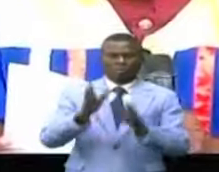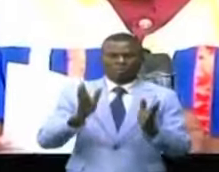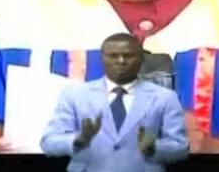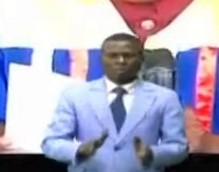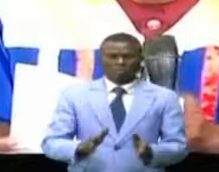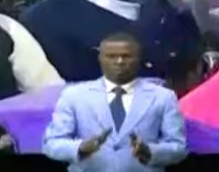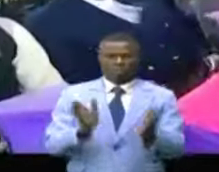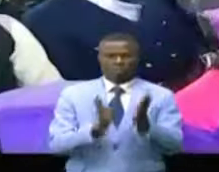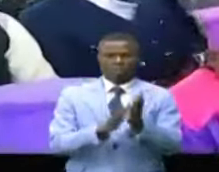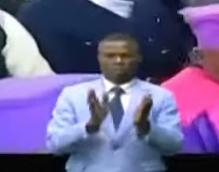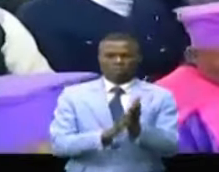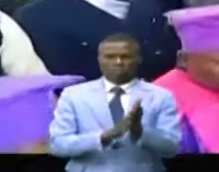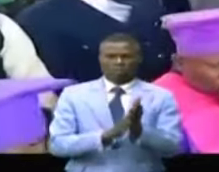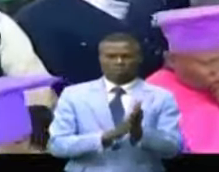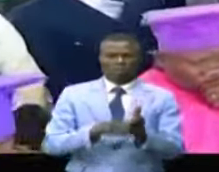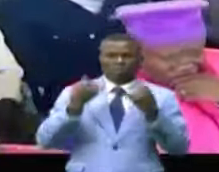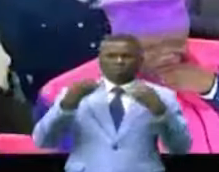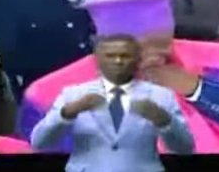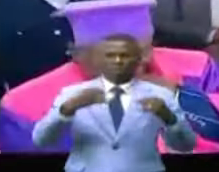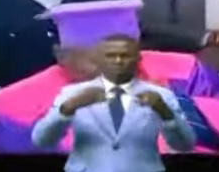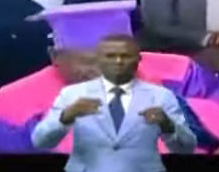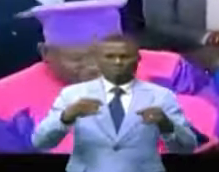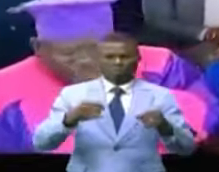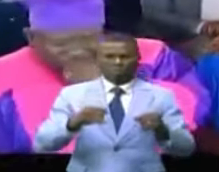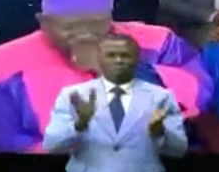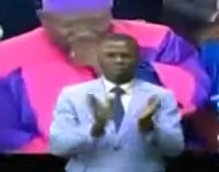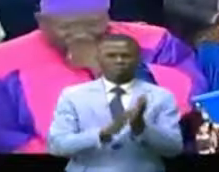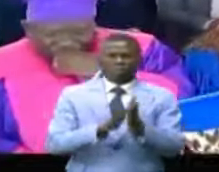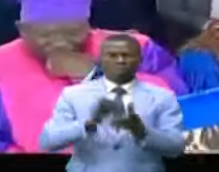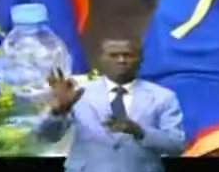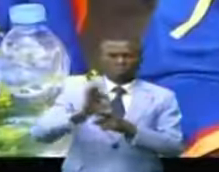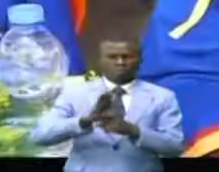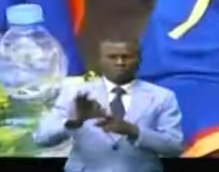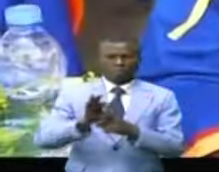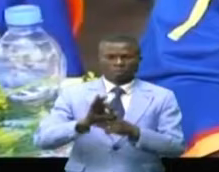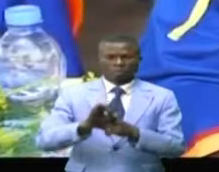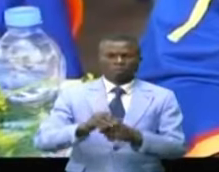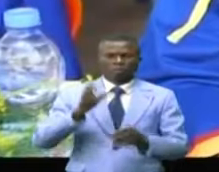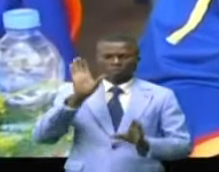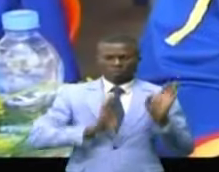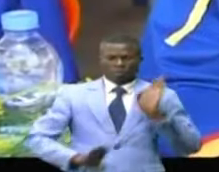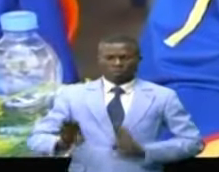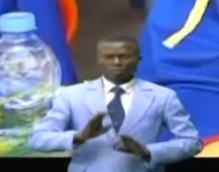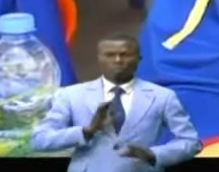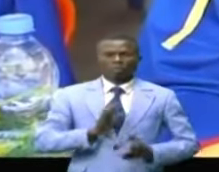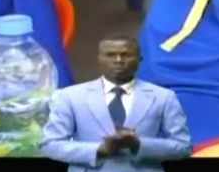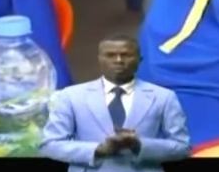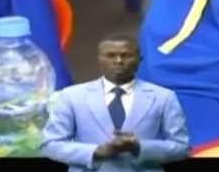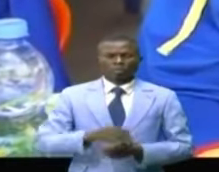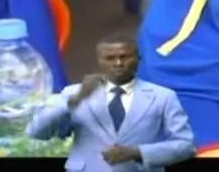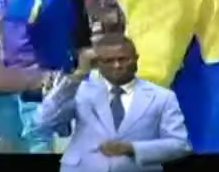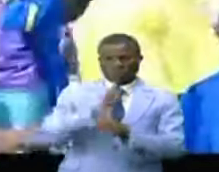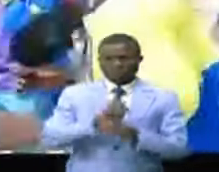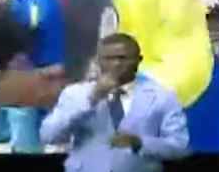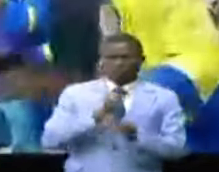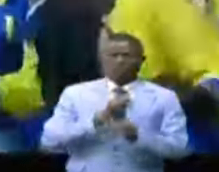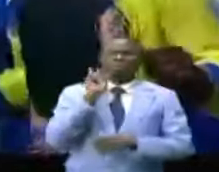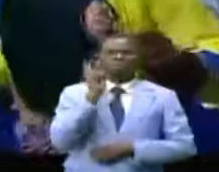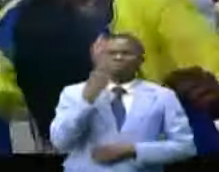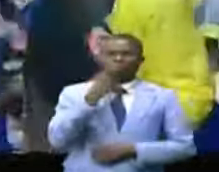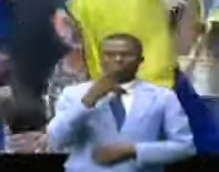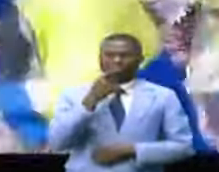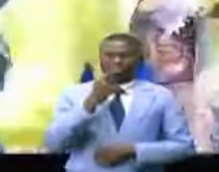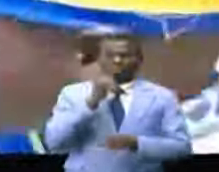de l'institution de l'information, des institutions de formation, la biologie chimie, la maths physique et la